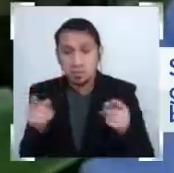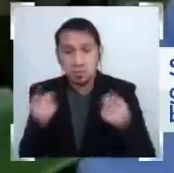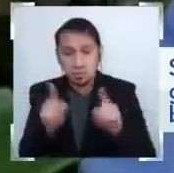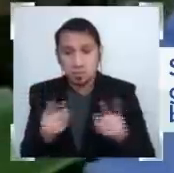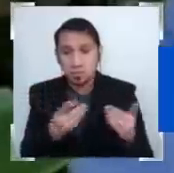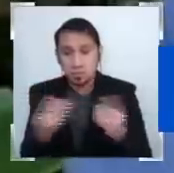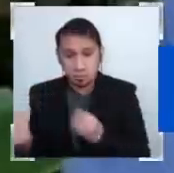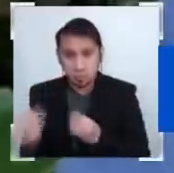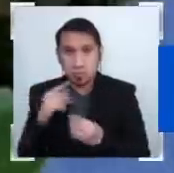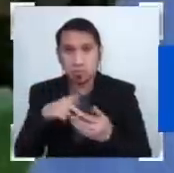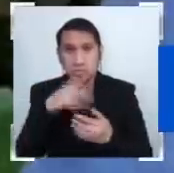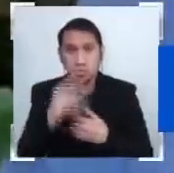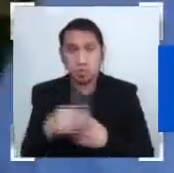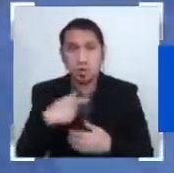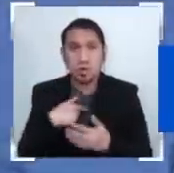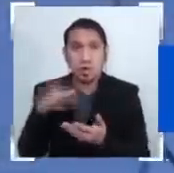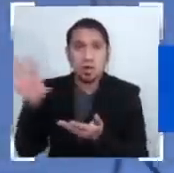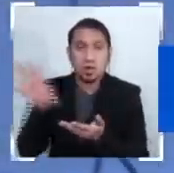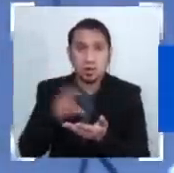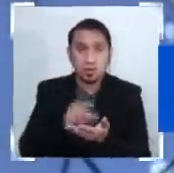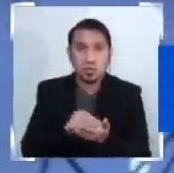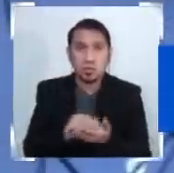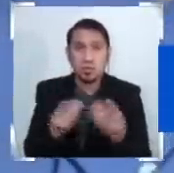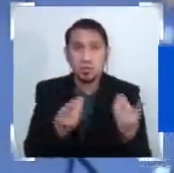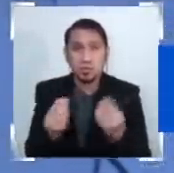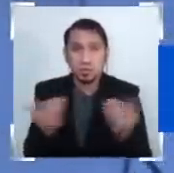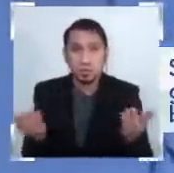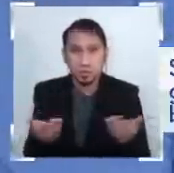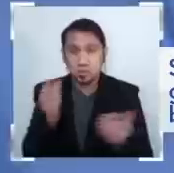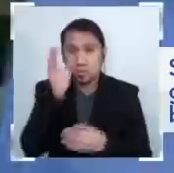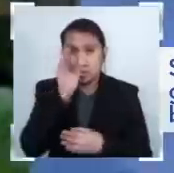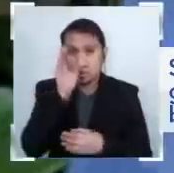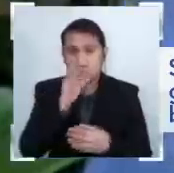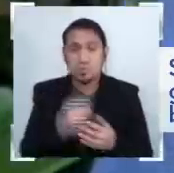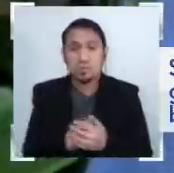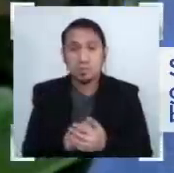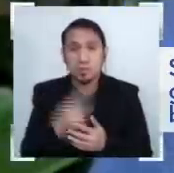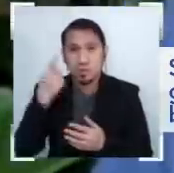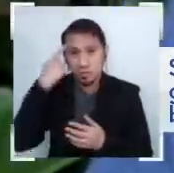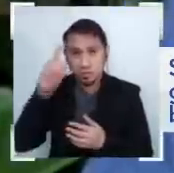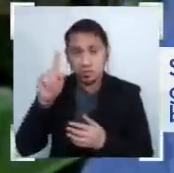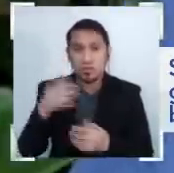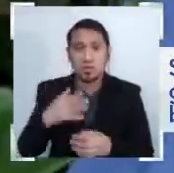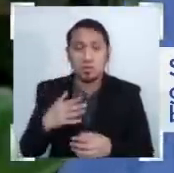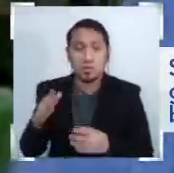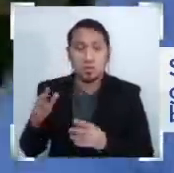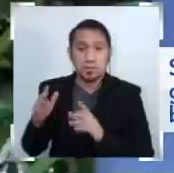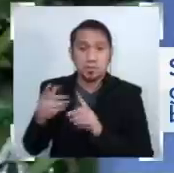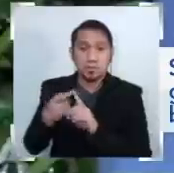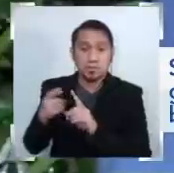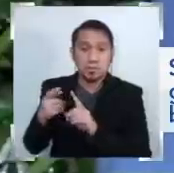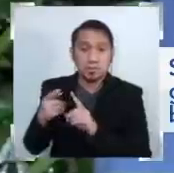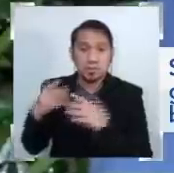Kokopyahin ko itong ginawa ninyo sa Cebu Province para sa mga kababayan natin mabigyan ng hanap